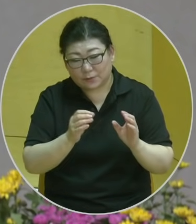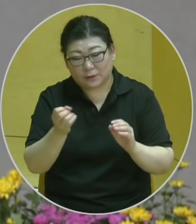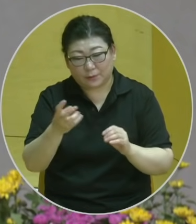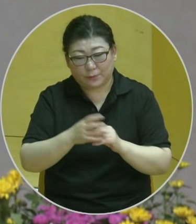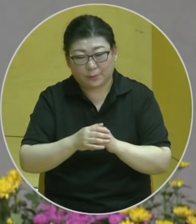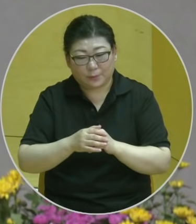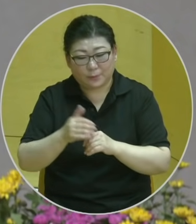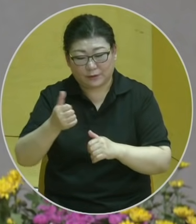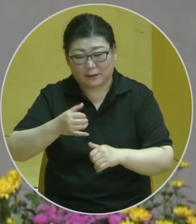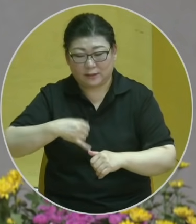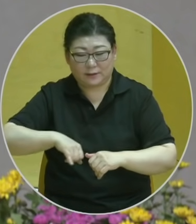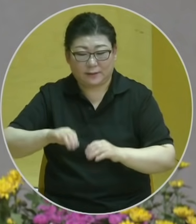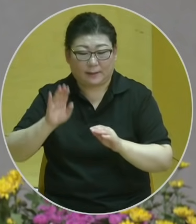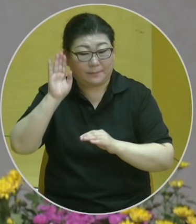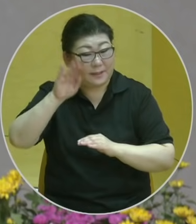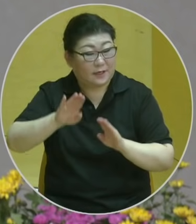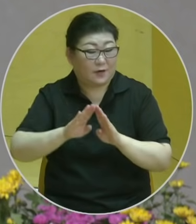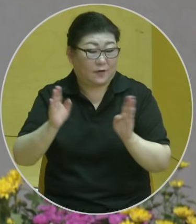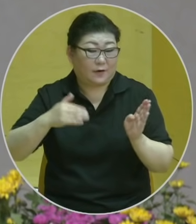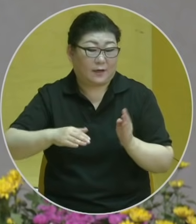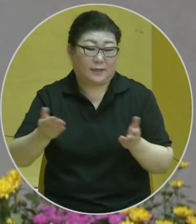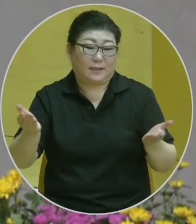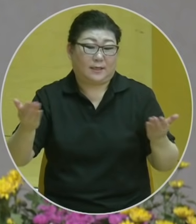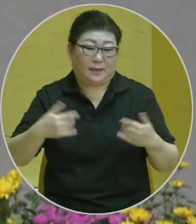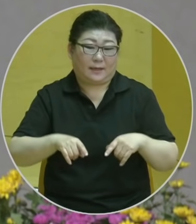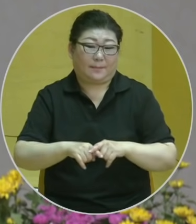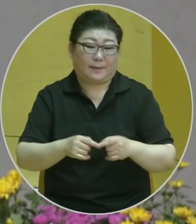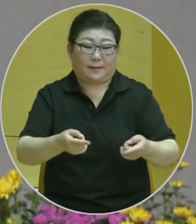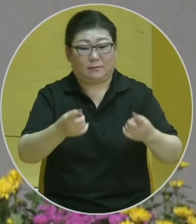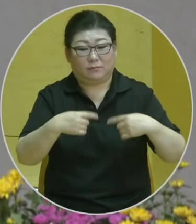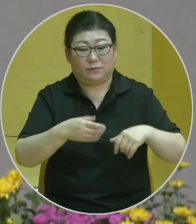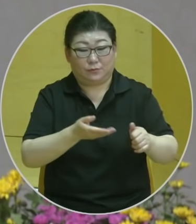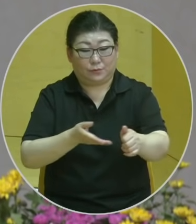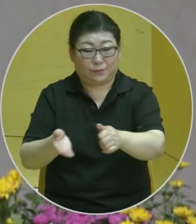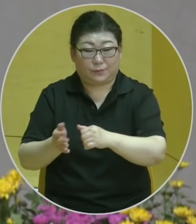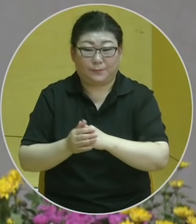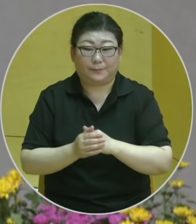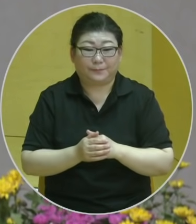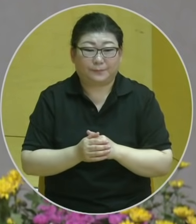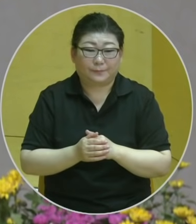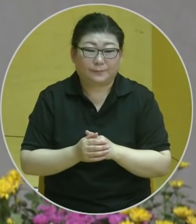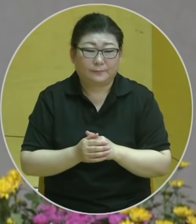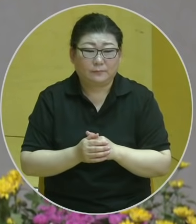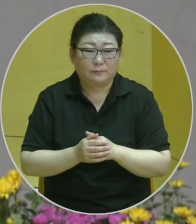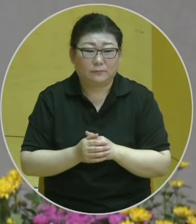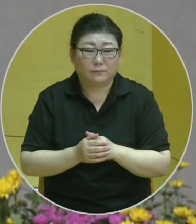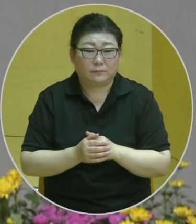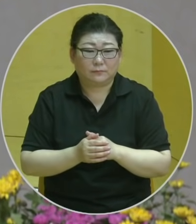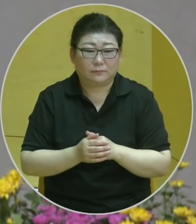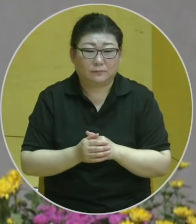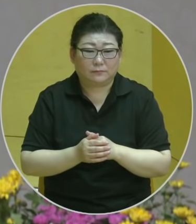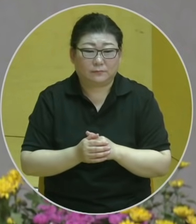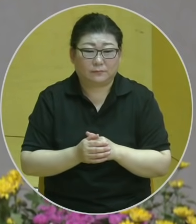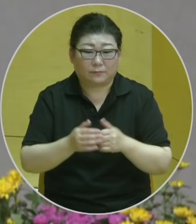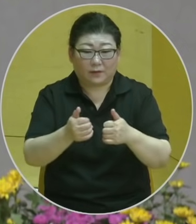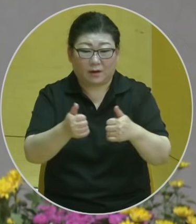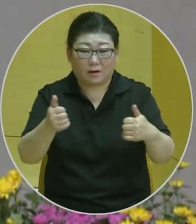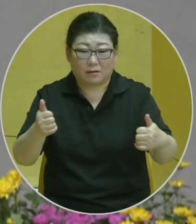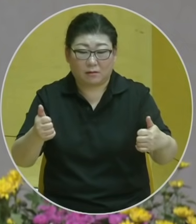일에 함께하는 일에 동참해 주시고 참여해 주시길 부탁을 드립니다. 여전히 거리두기 4단계가